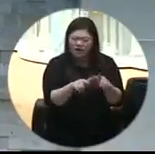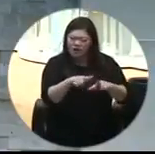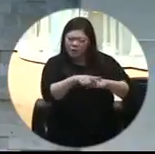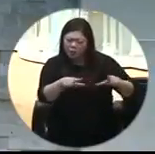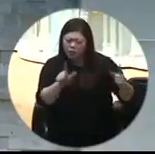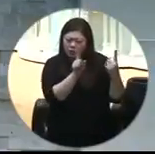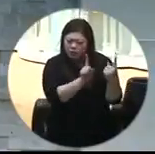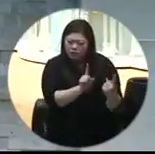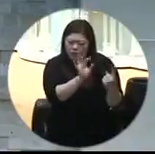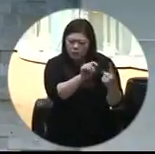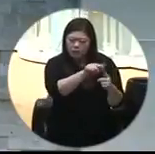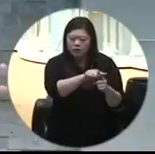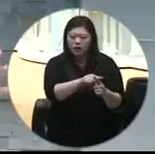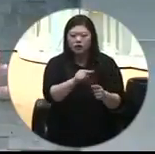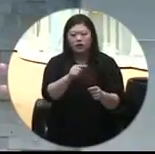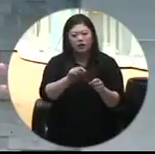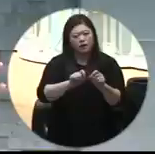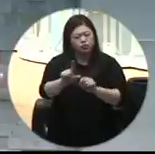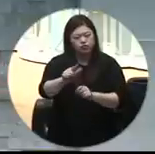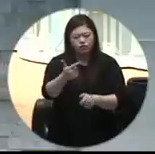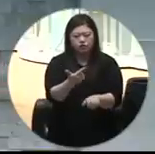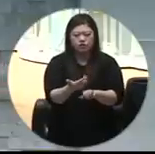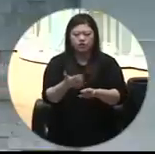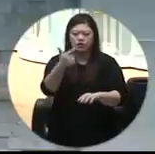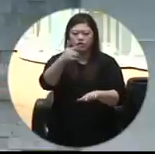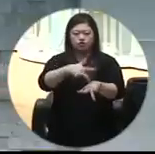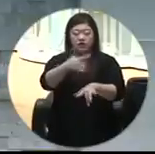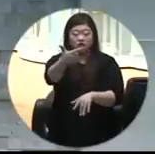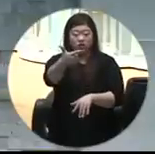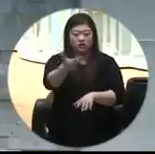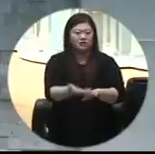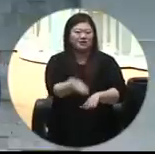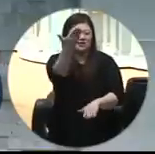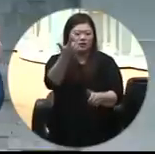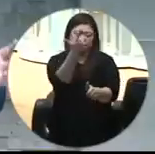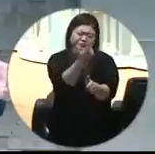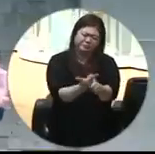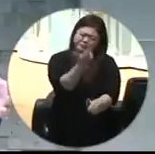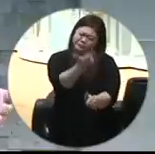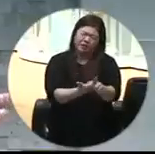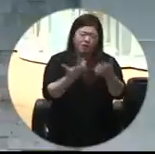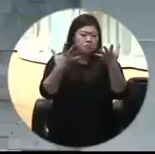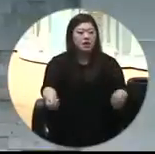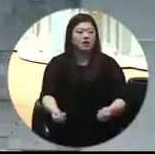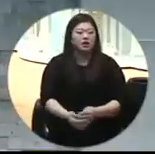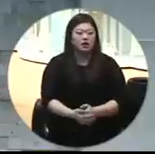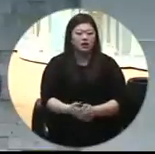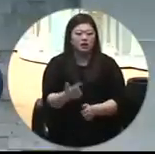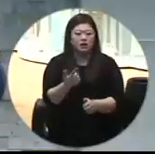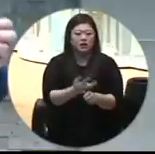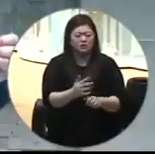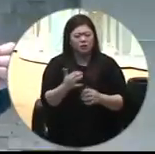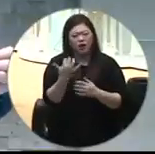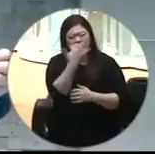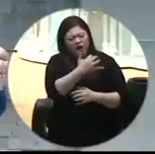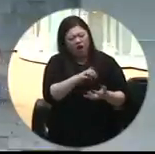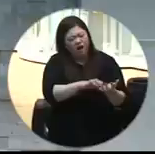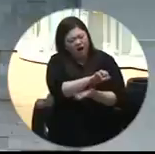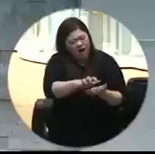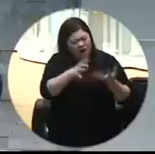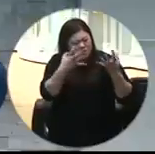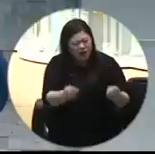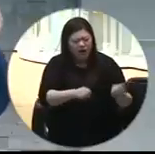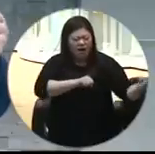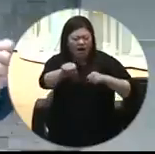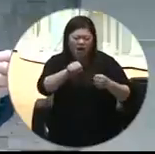그 정상생활을 못하는 사람들 좀 이상한 행동을 하고 이상한 짓을 하고 막 이상한 문란한 삶을 살고 막 이